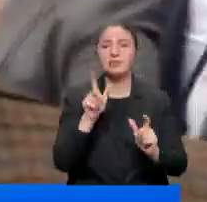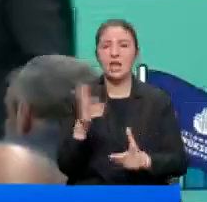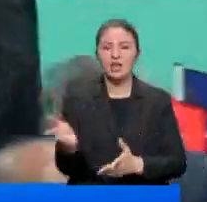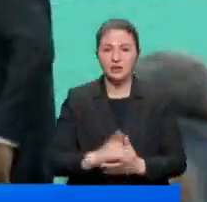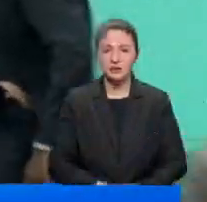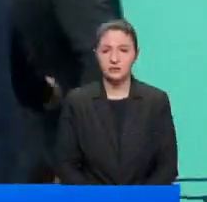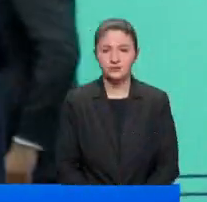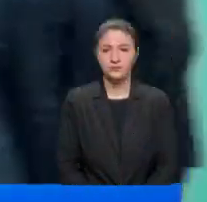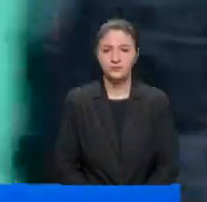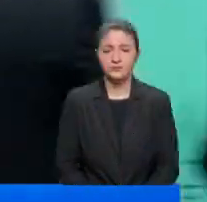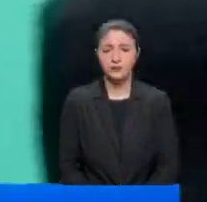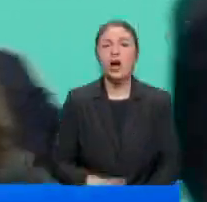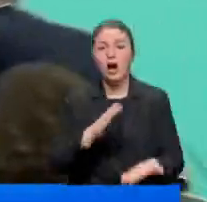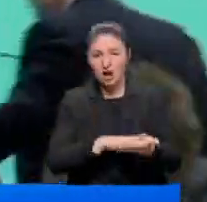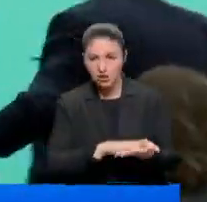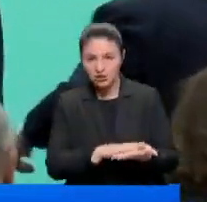gerekti.